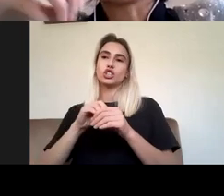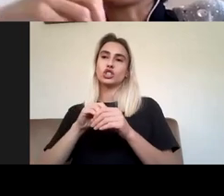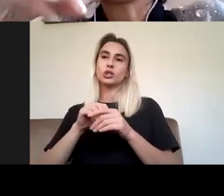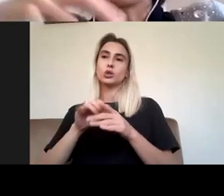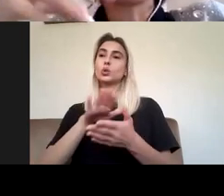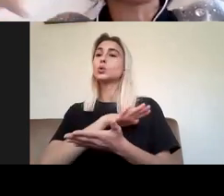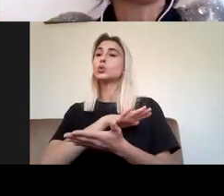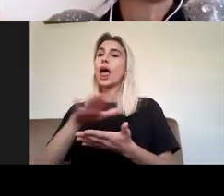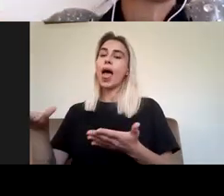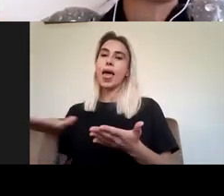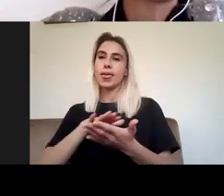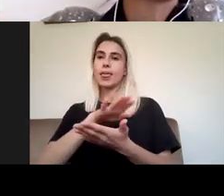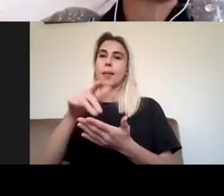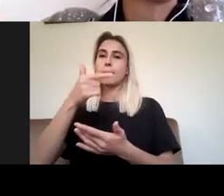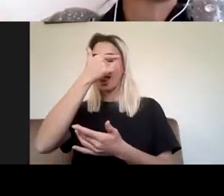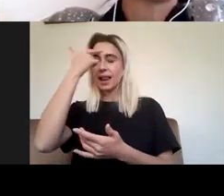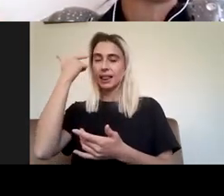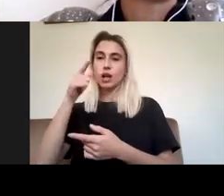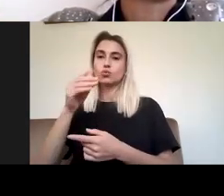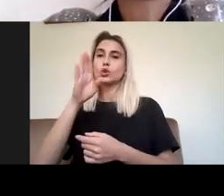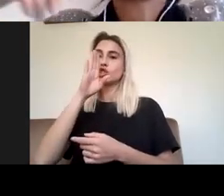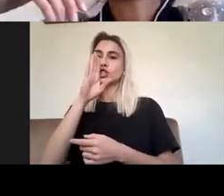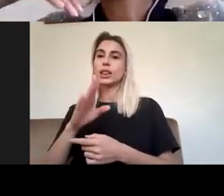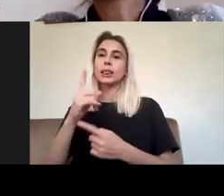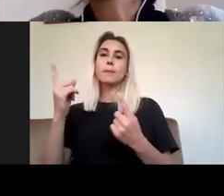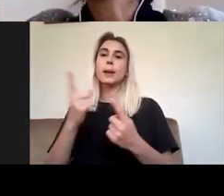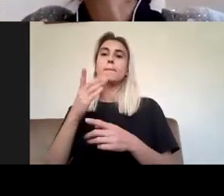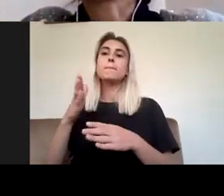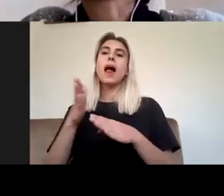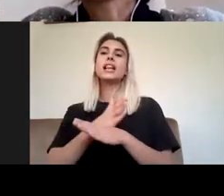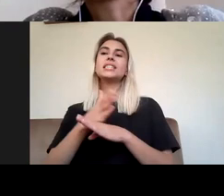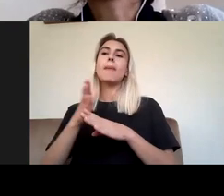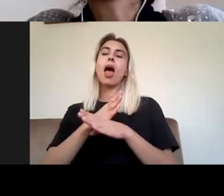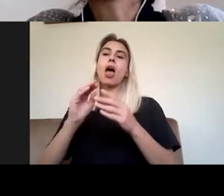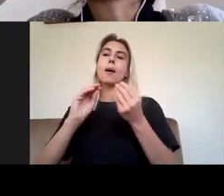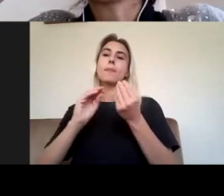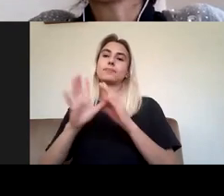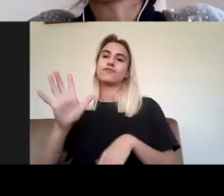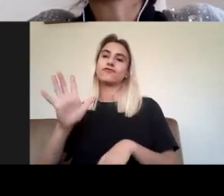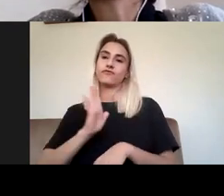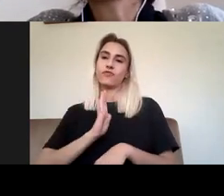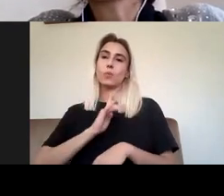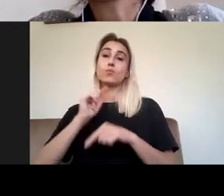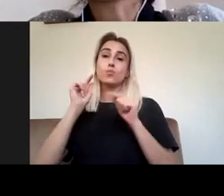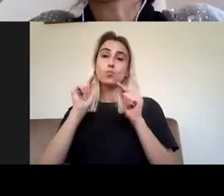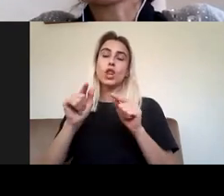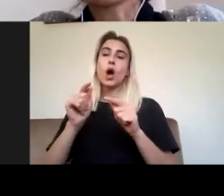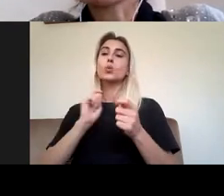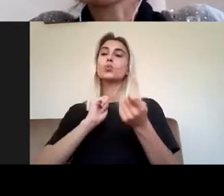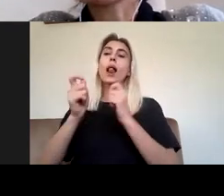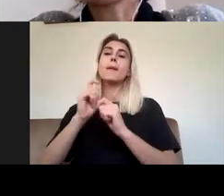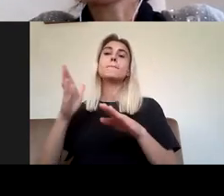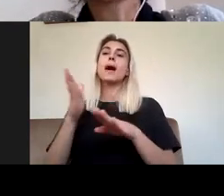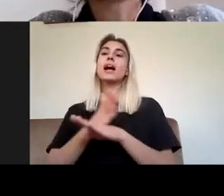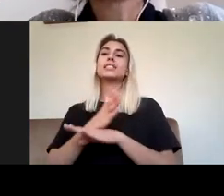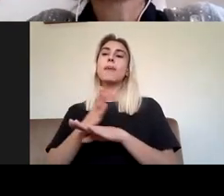yüzeylerin, belirtilen yüzeylerin de mesela çok ciddi bir malzeme sıkıntısı var. Burada da kullanılan malzemenin